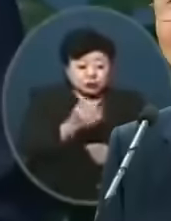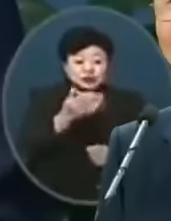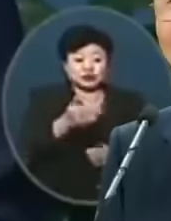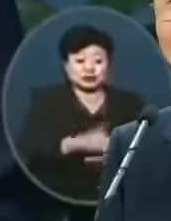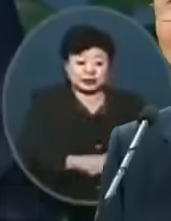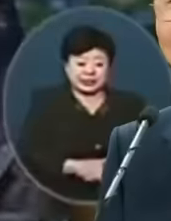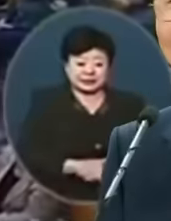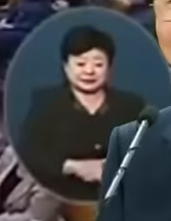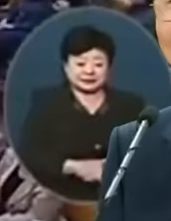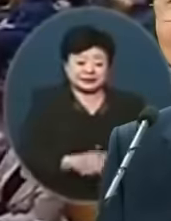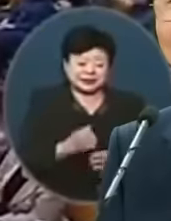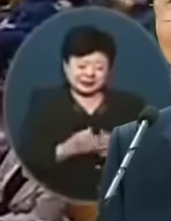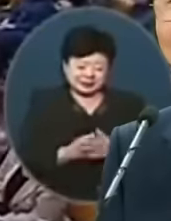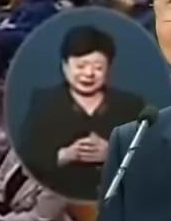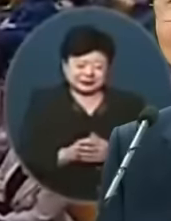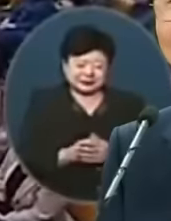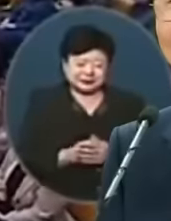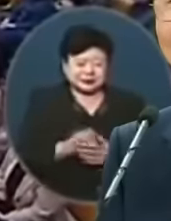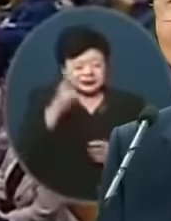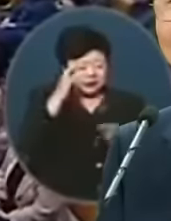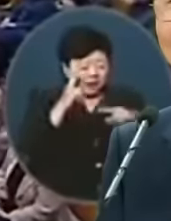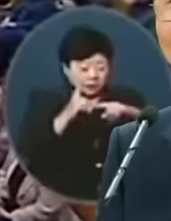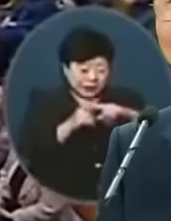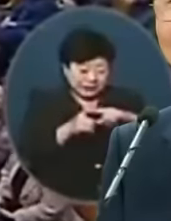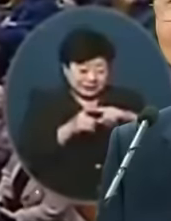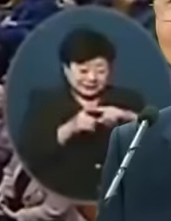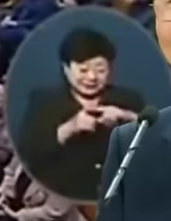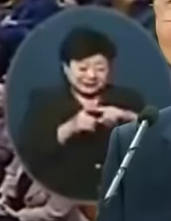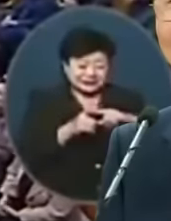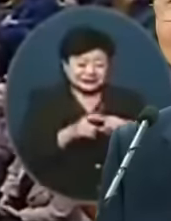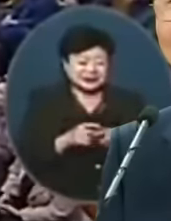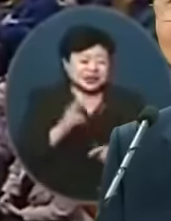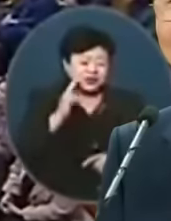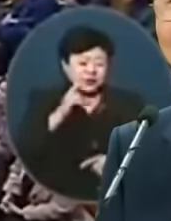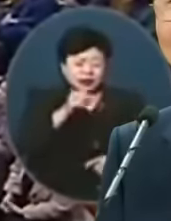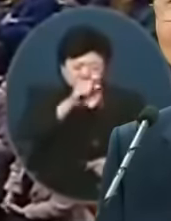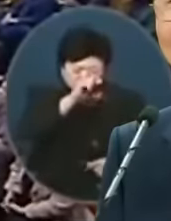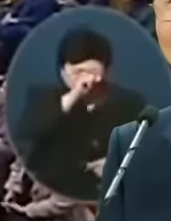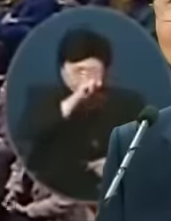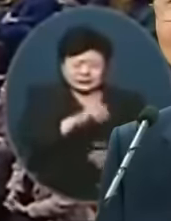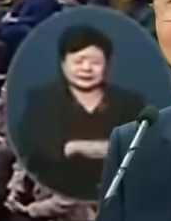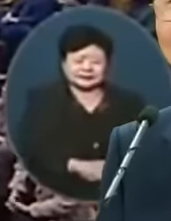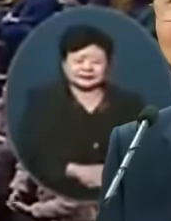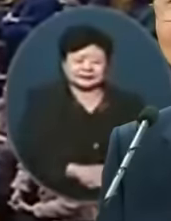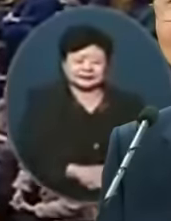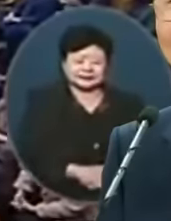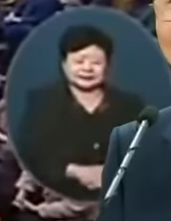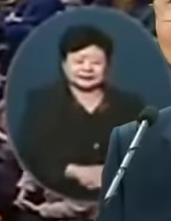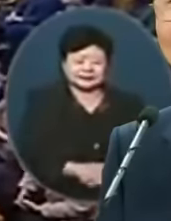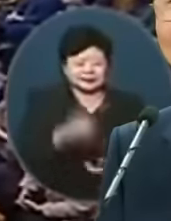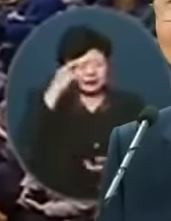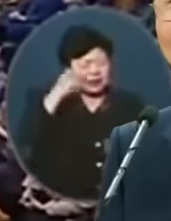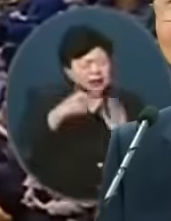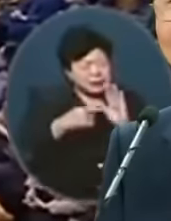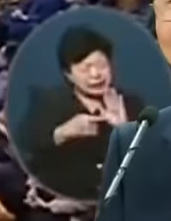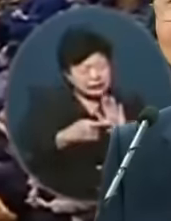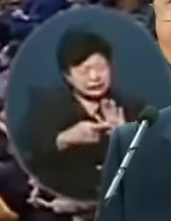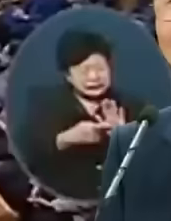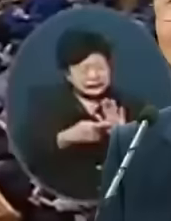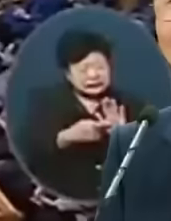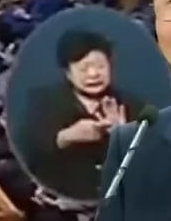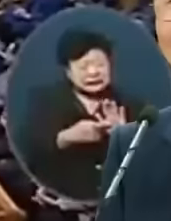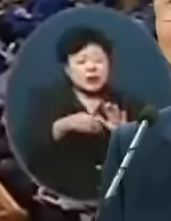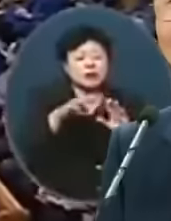것입니다. 그러므로 긍정적인 생각은 굉장히 중요한 것입니다. 부정적인 생각을